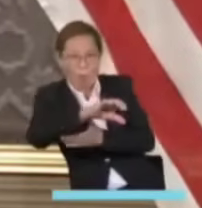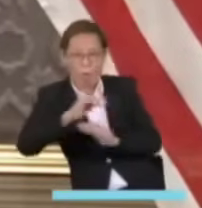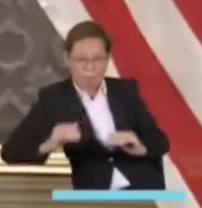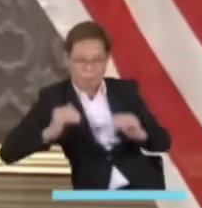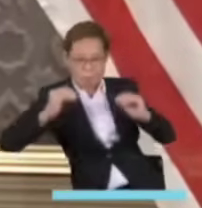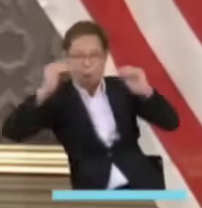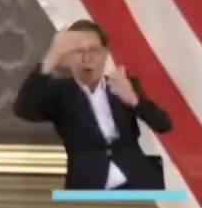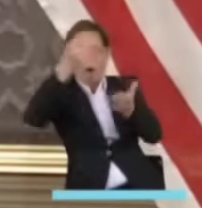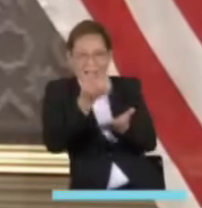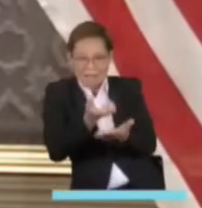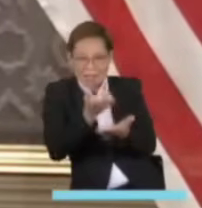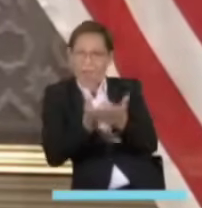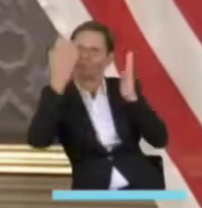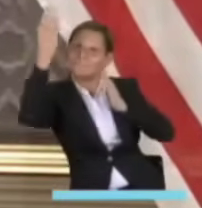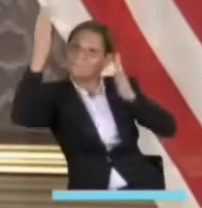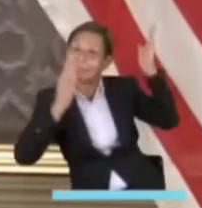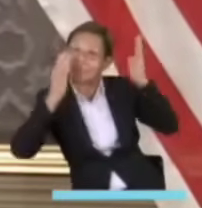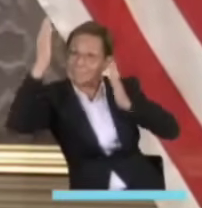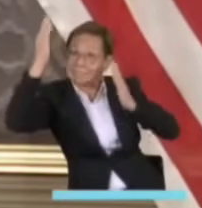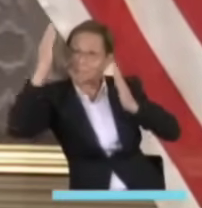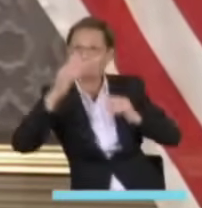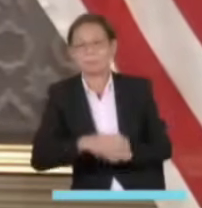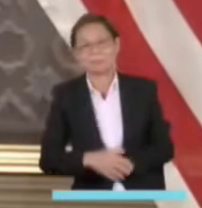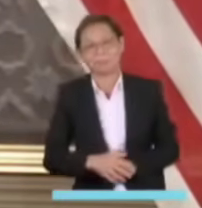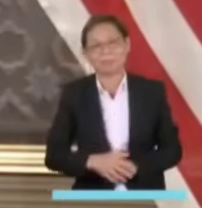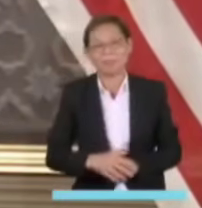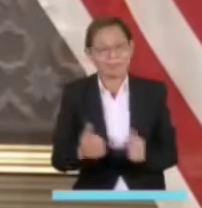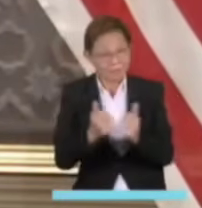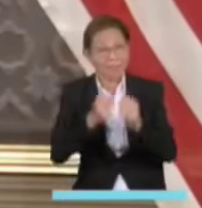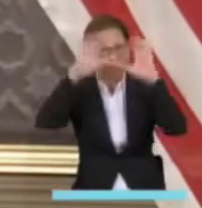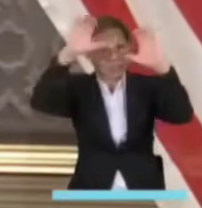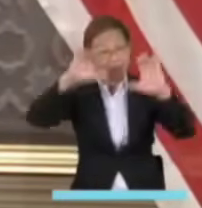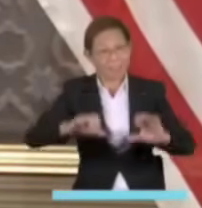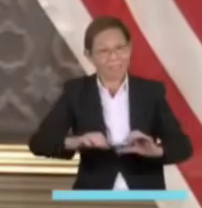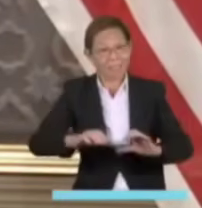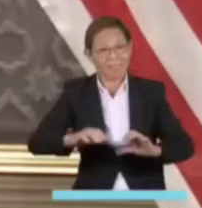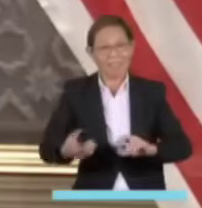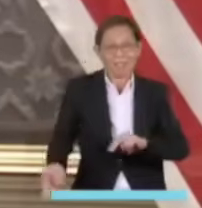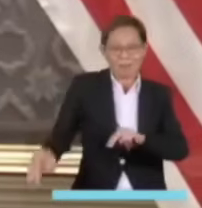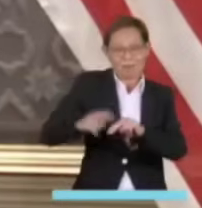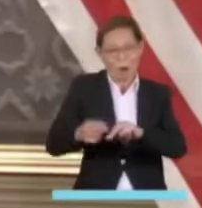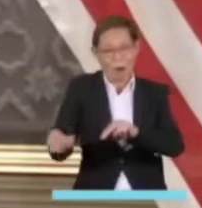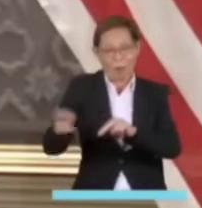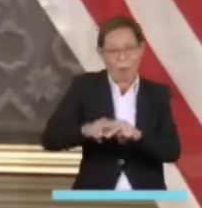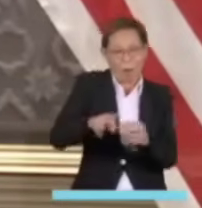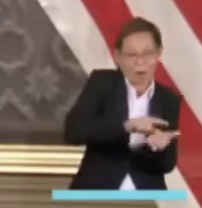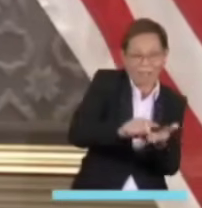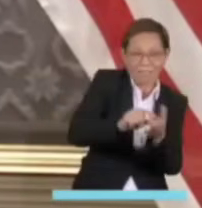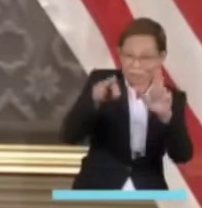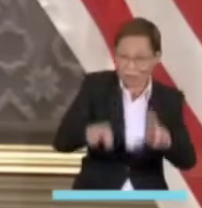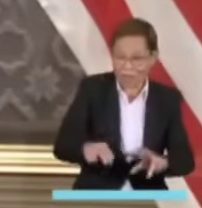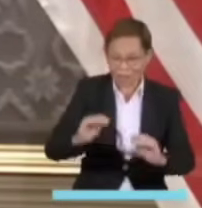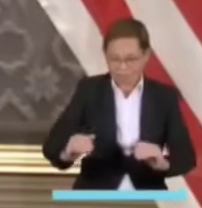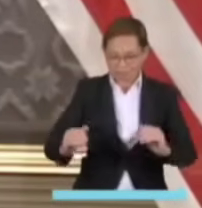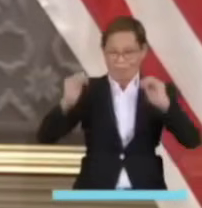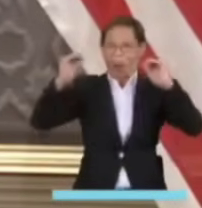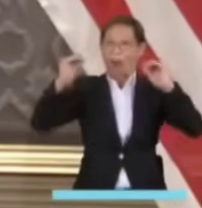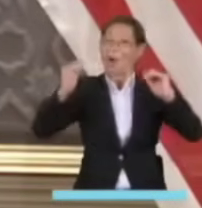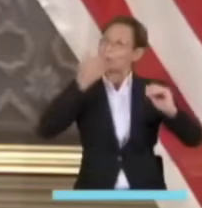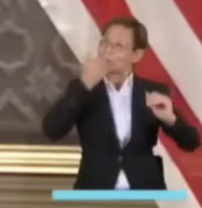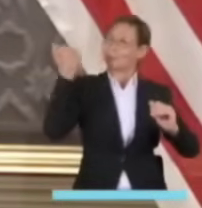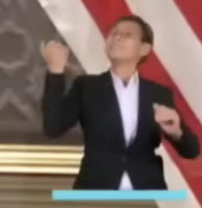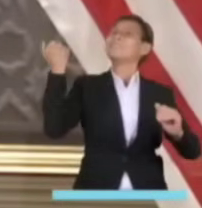ekonomi tempatan. Dan dengan cara ini meningkatkan gaji rakyat ke tahap lebih